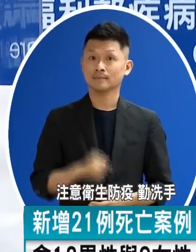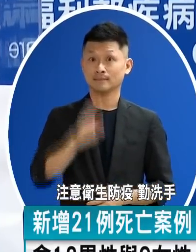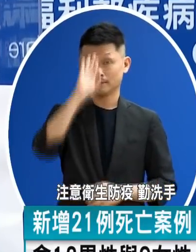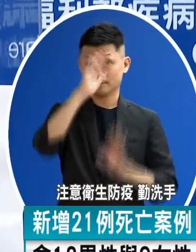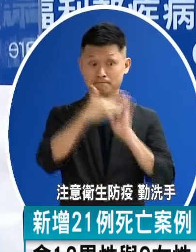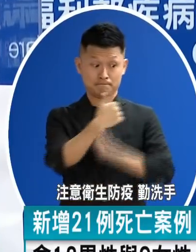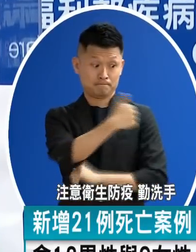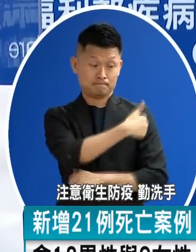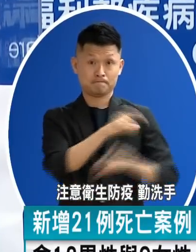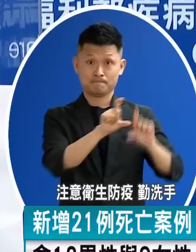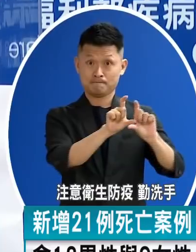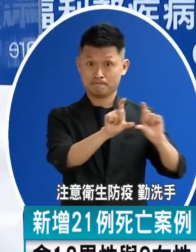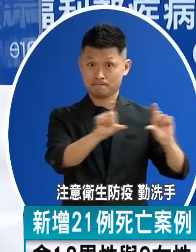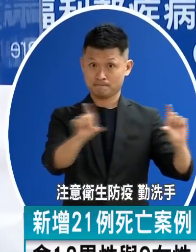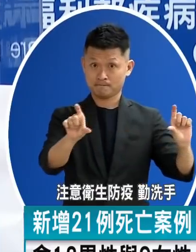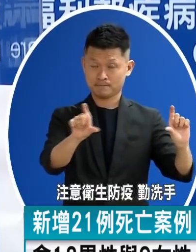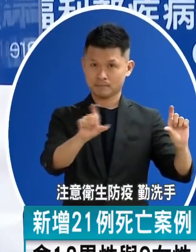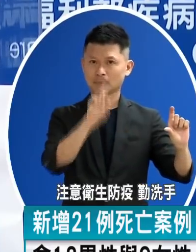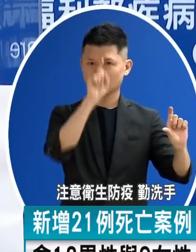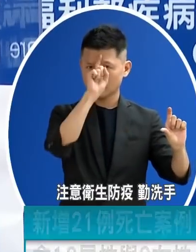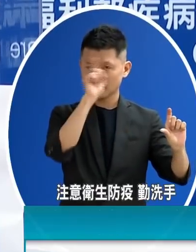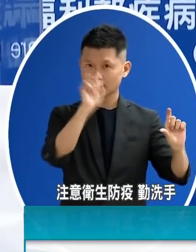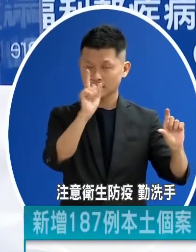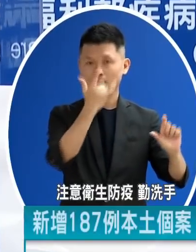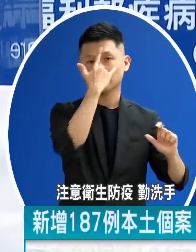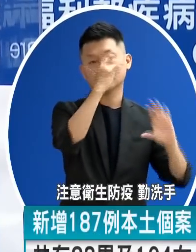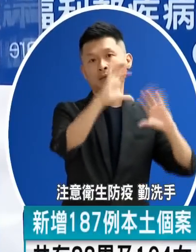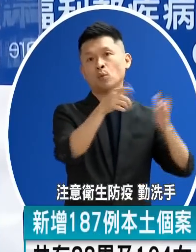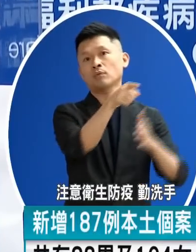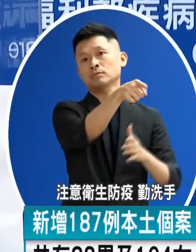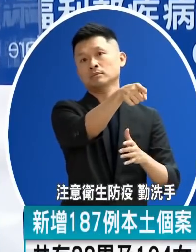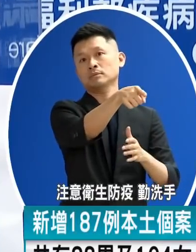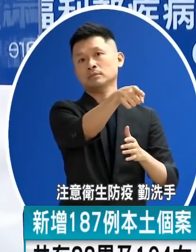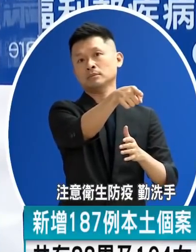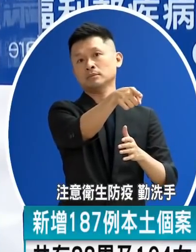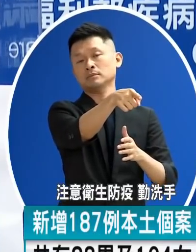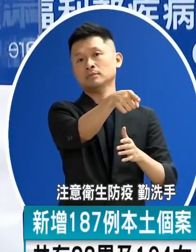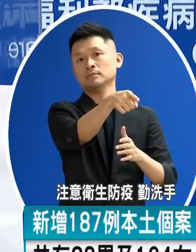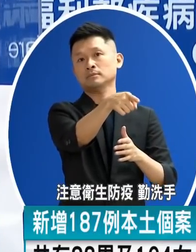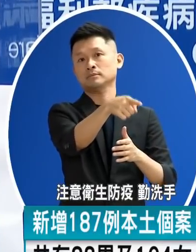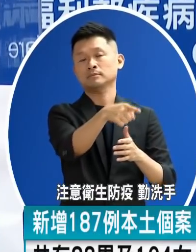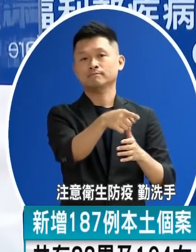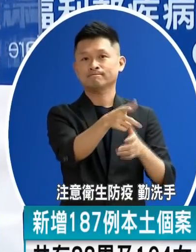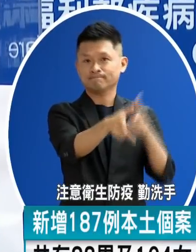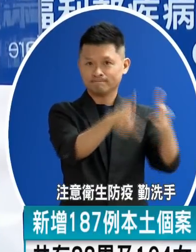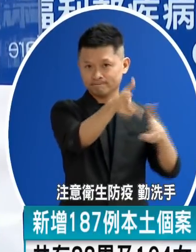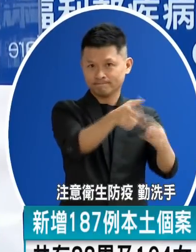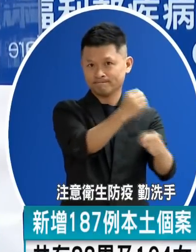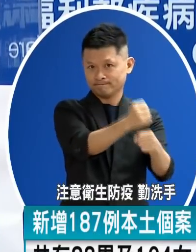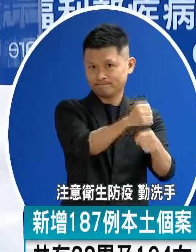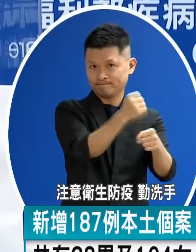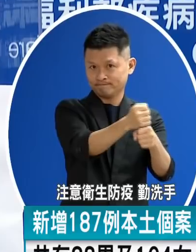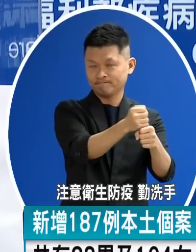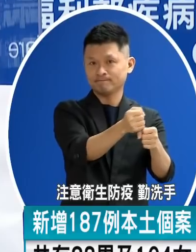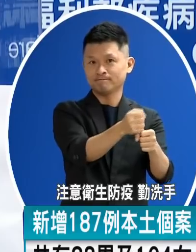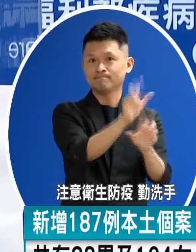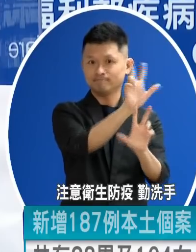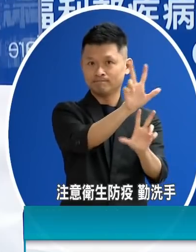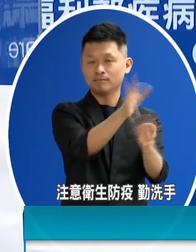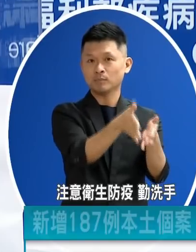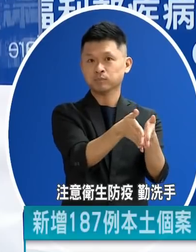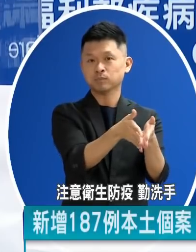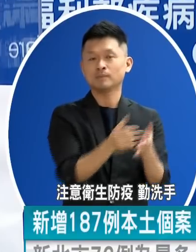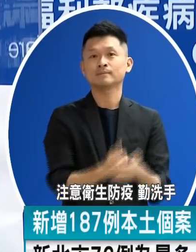苗上面，我们当然是也都希望是从德国那边来，在那边生产，从德国来